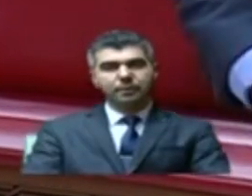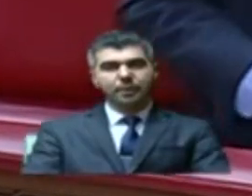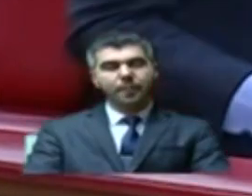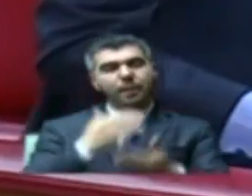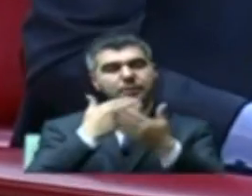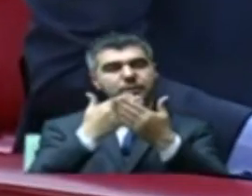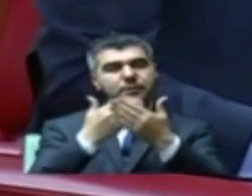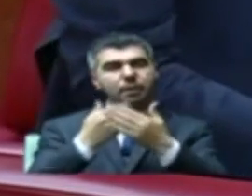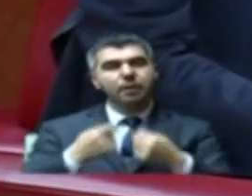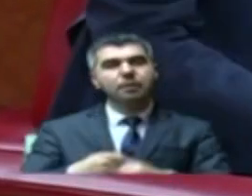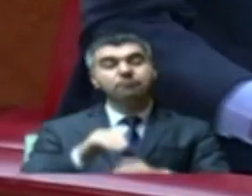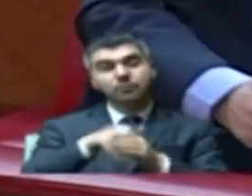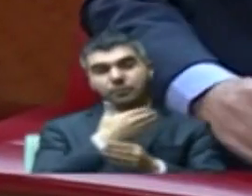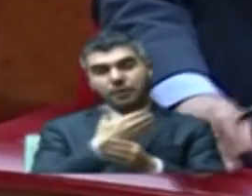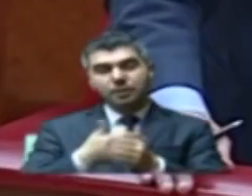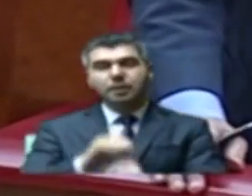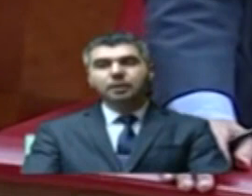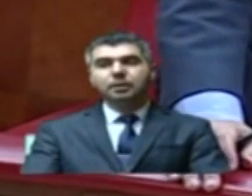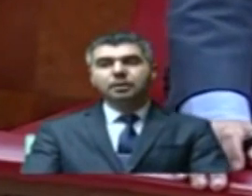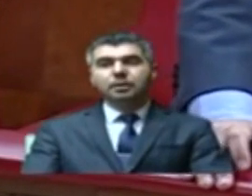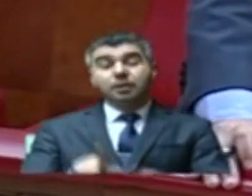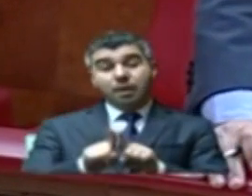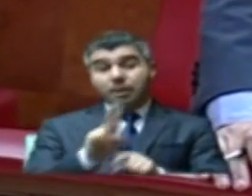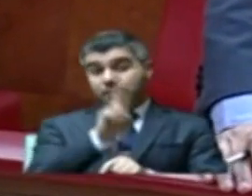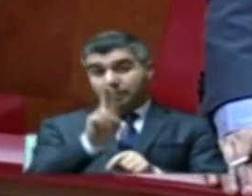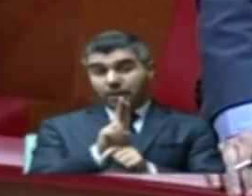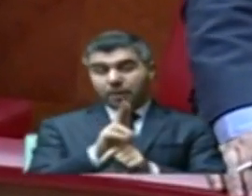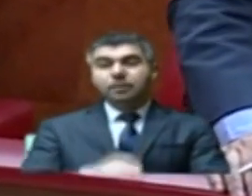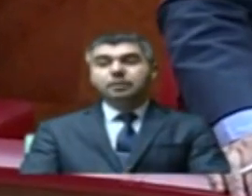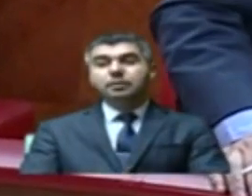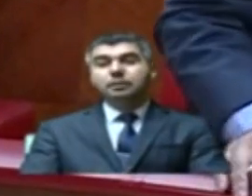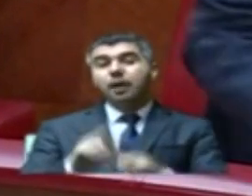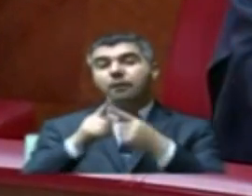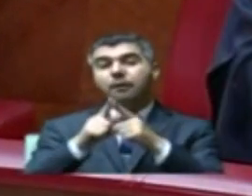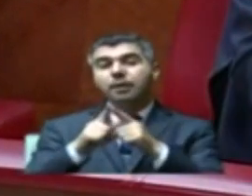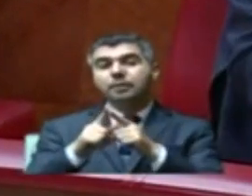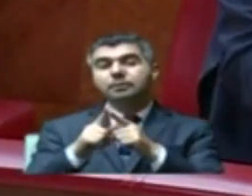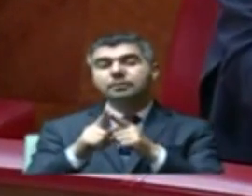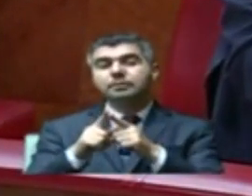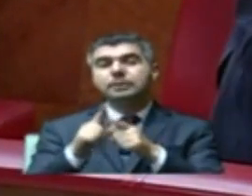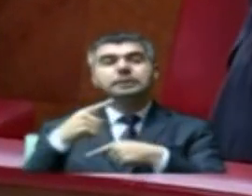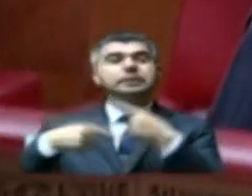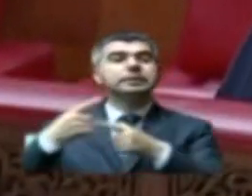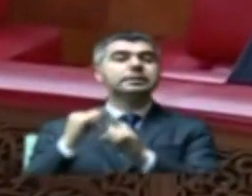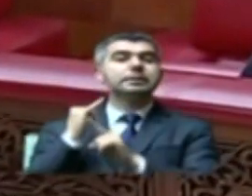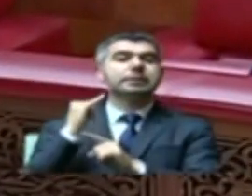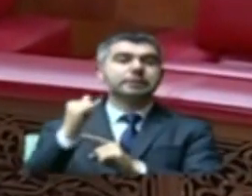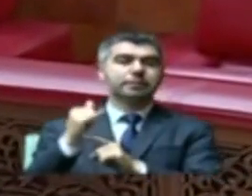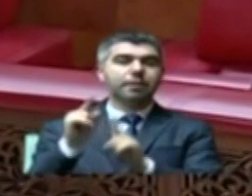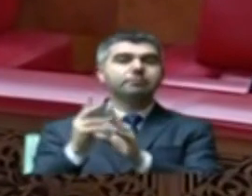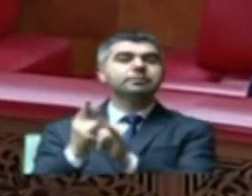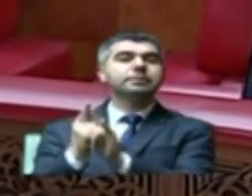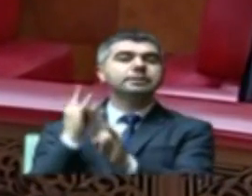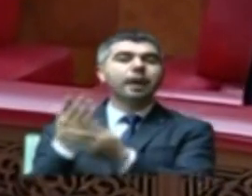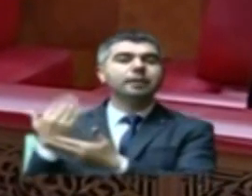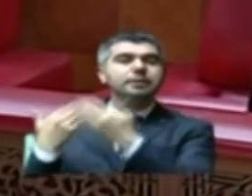شكرا السيد المستشار المحترم، هذا السؤال الازلي الذي يطرح دائما وهو الملائمه ما بين التكوين وحاجيه